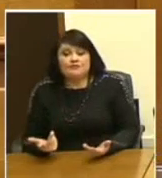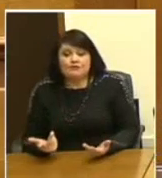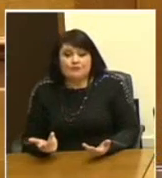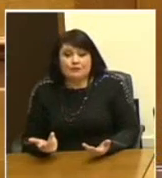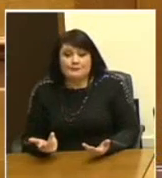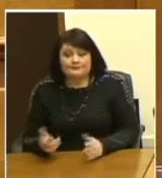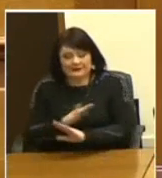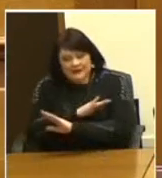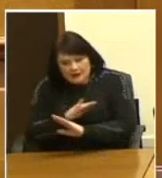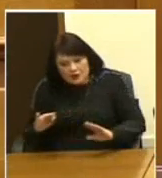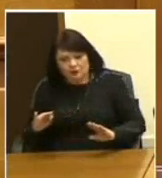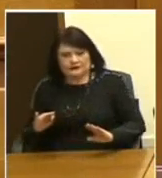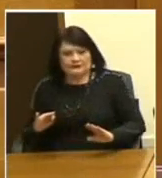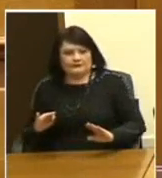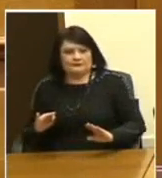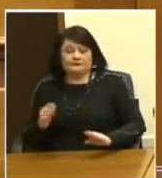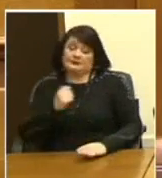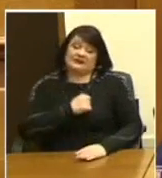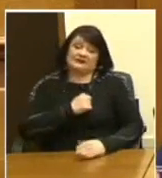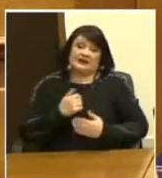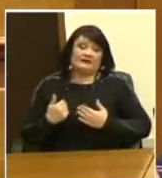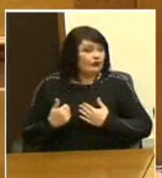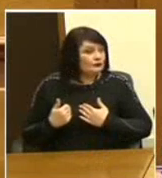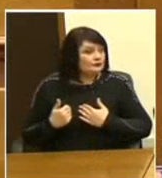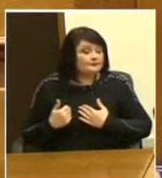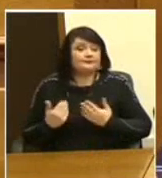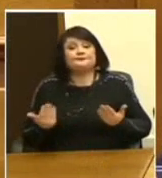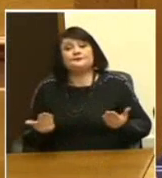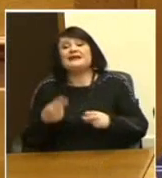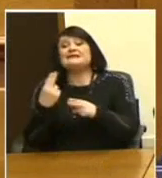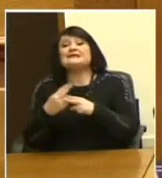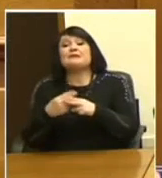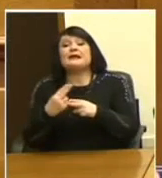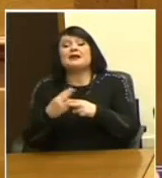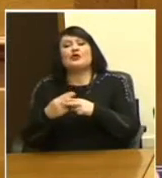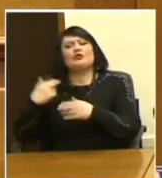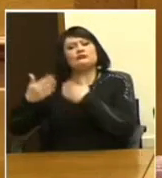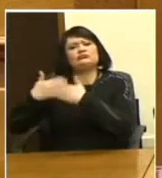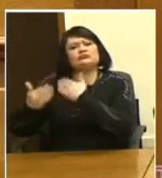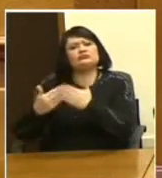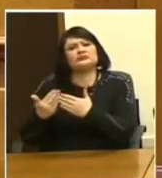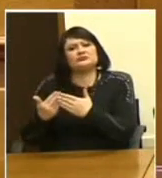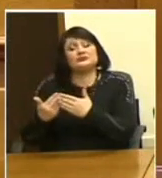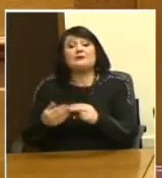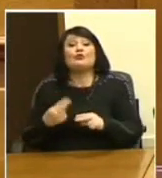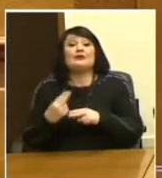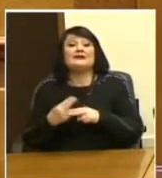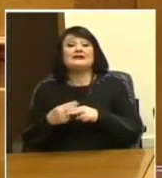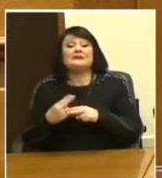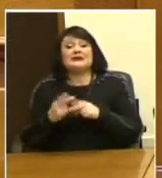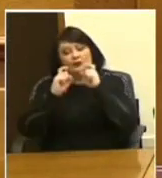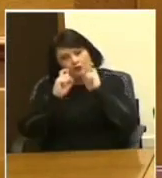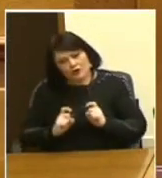κλείνει, κατά την άποψή μου, ένα σημαντικό κύκλο, το σημαντικότερο κύκλο των